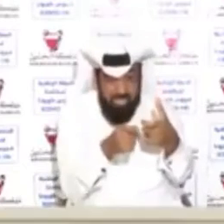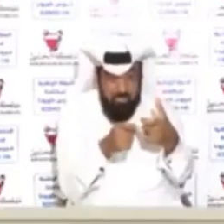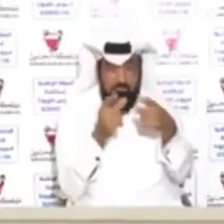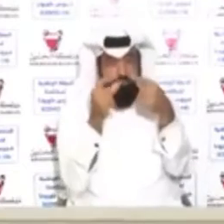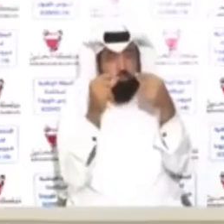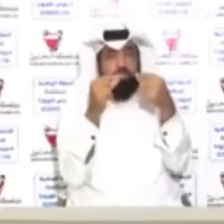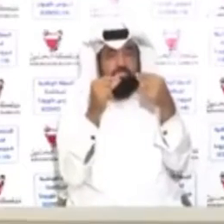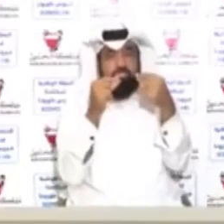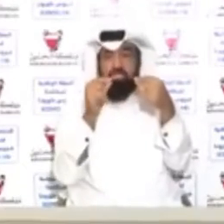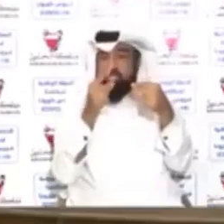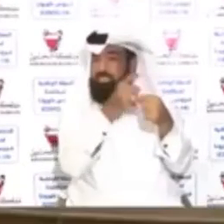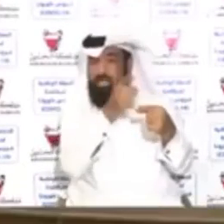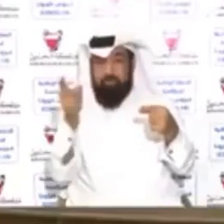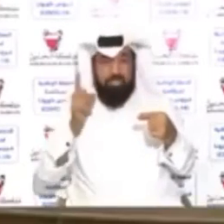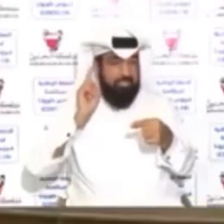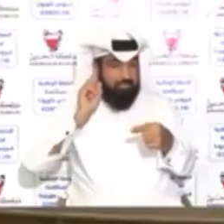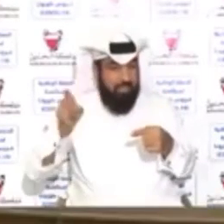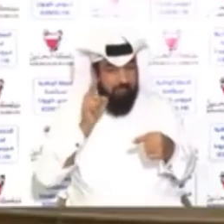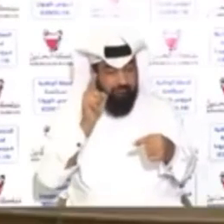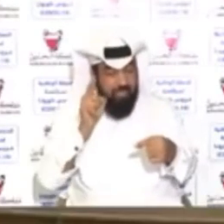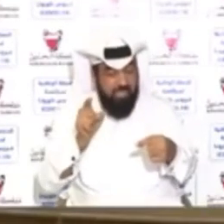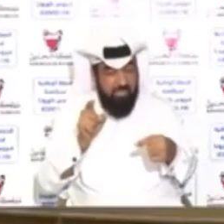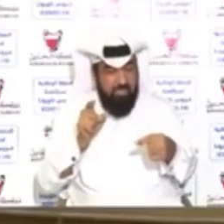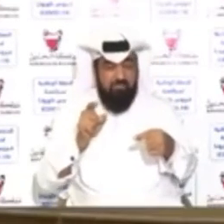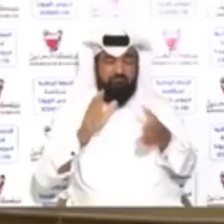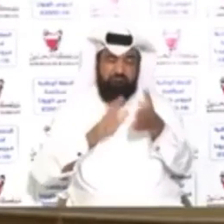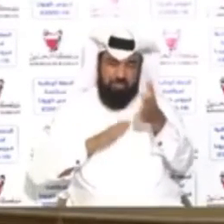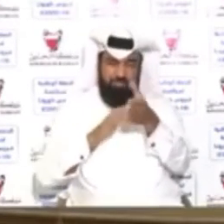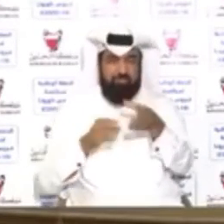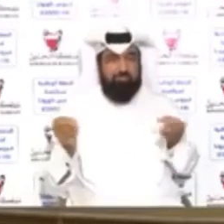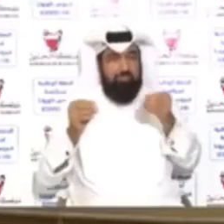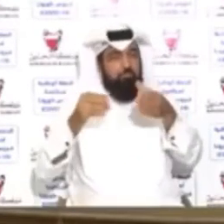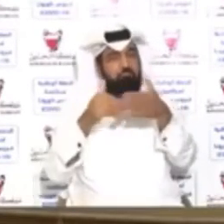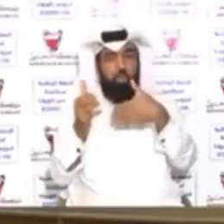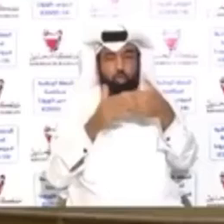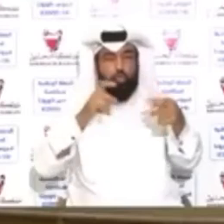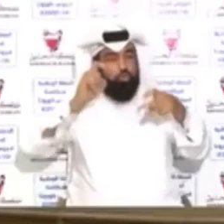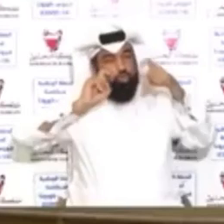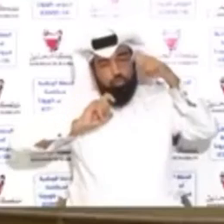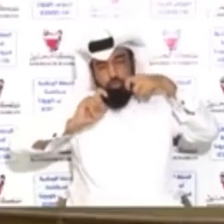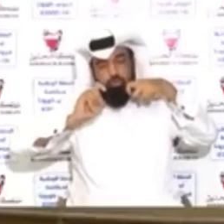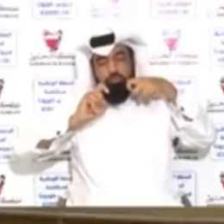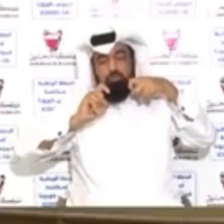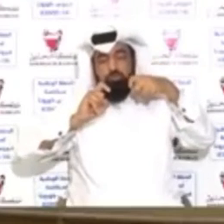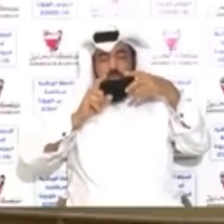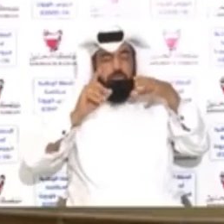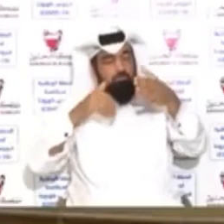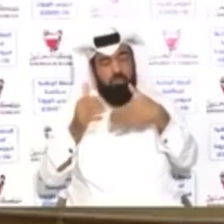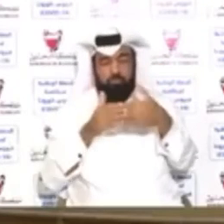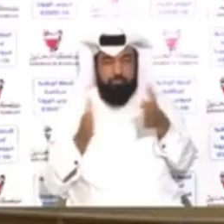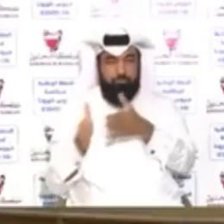ردي للأستاذ بدور. سؤال للدكتورة جميلة من الصحفية يارا ناصر